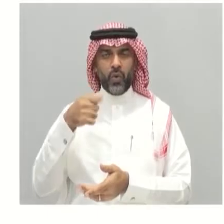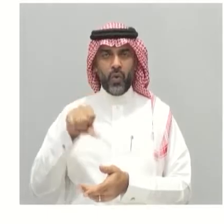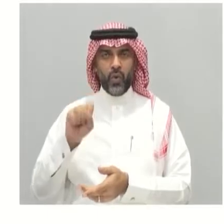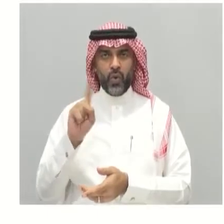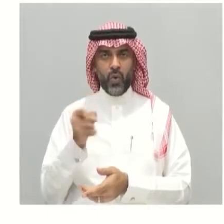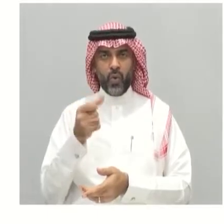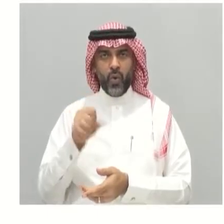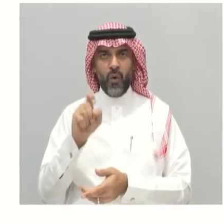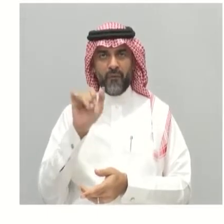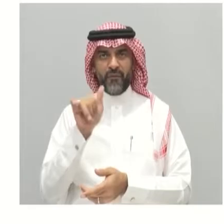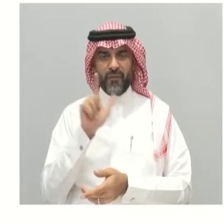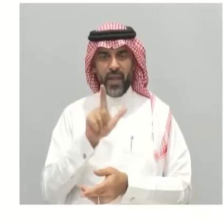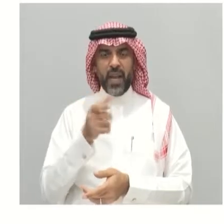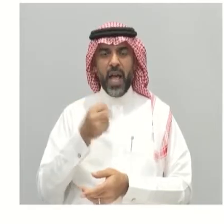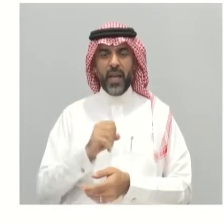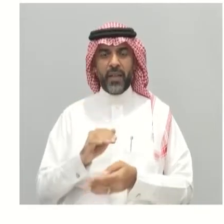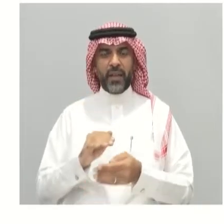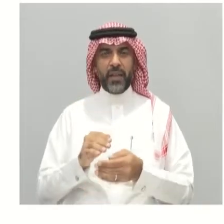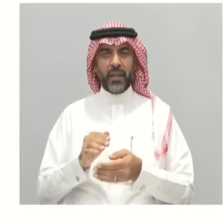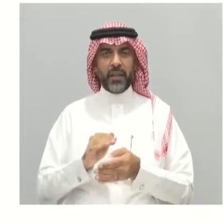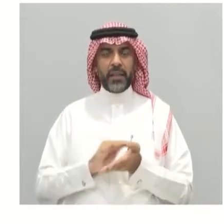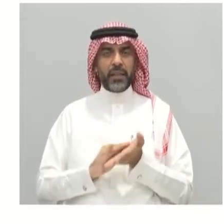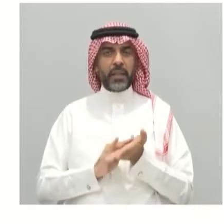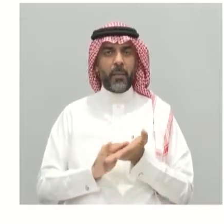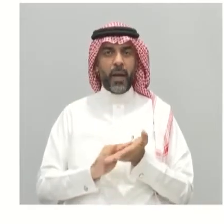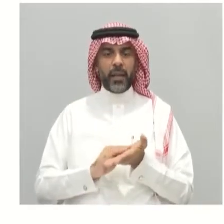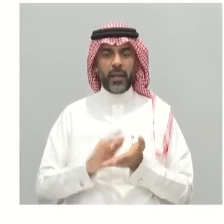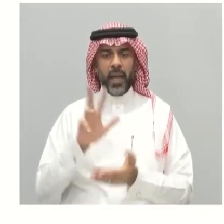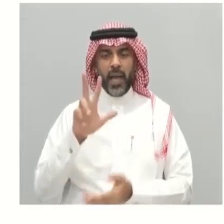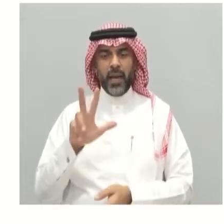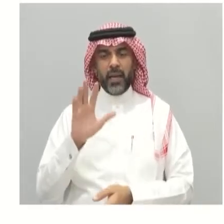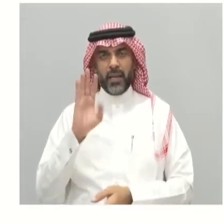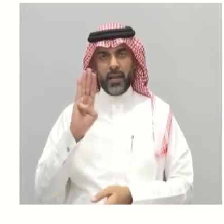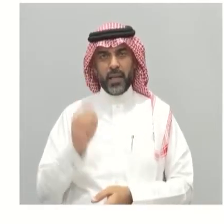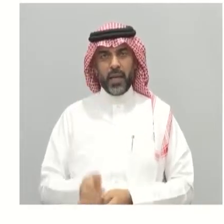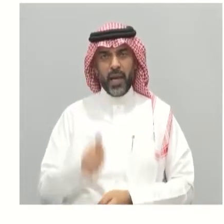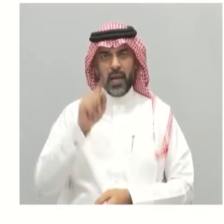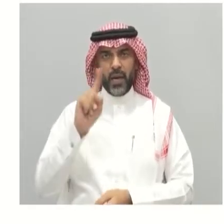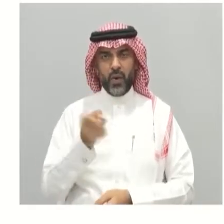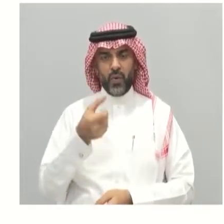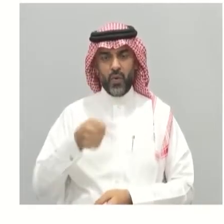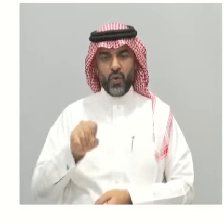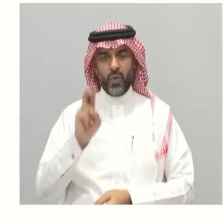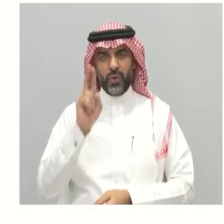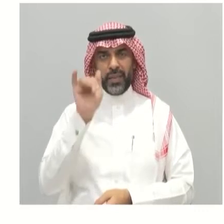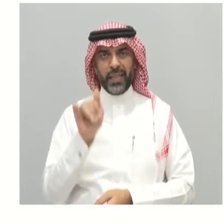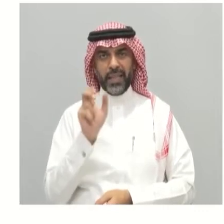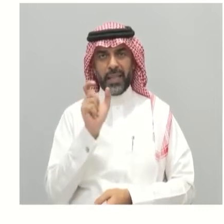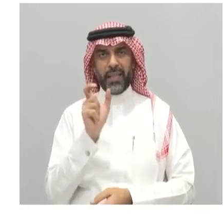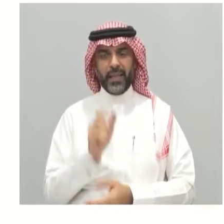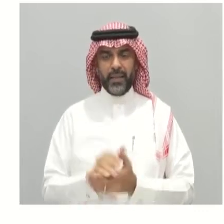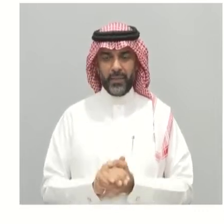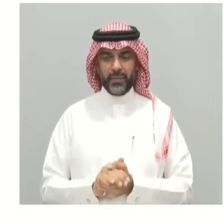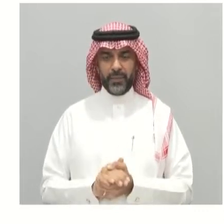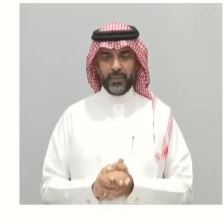الكاروتين اذا نلاحظ هنا في الطحالب الذهبي الذهبيه تحتوي على الكلوروفيل وايضا صبغه ماذا